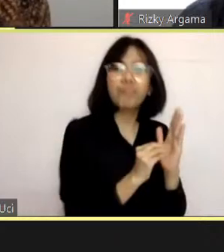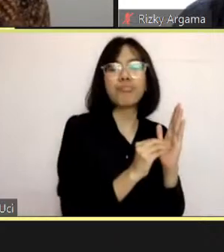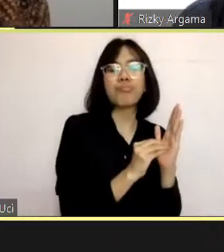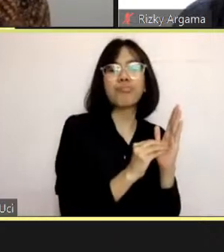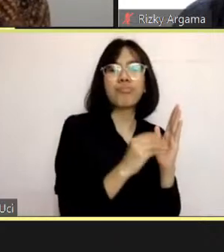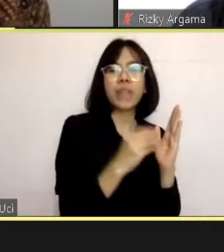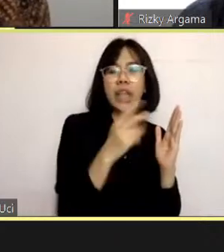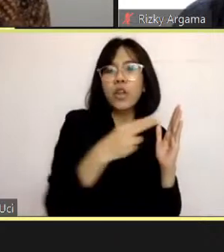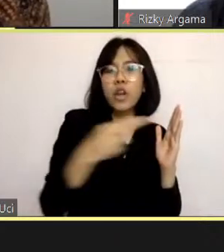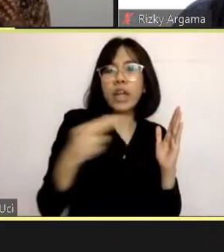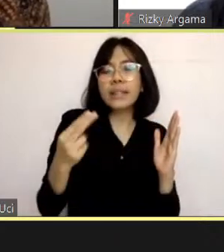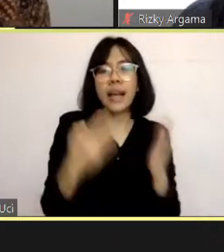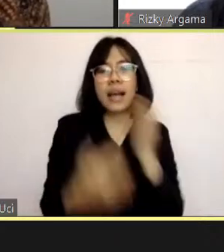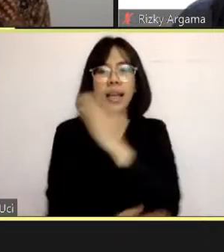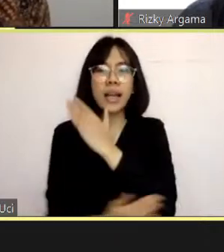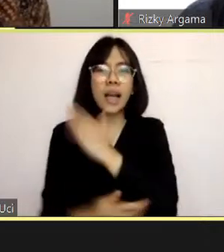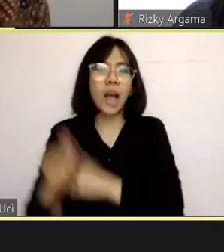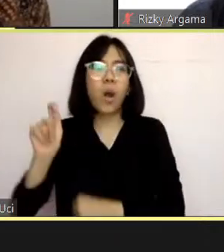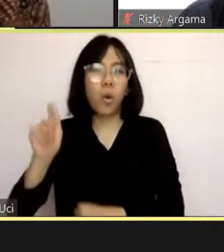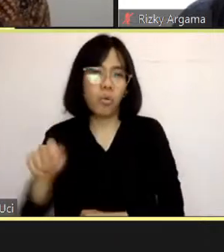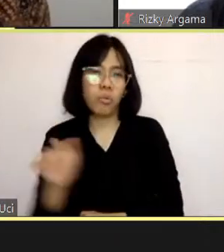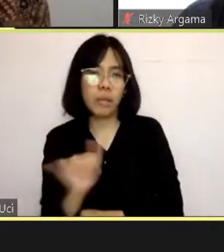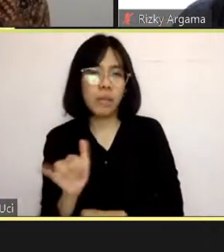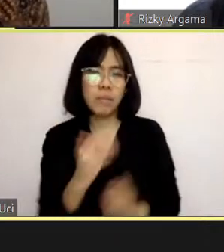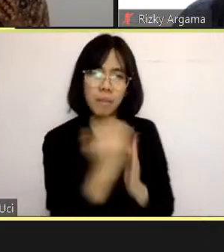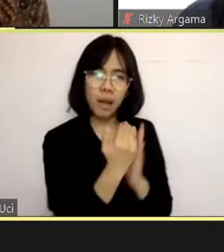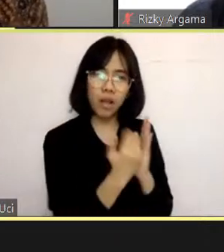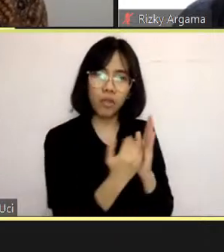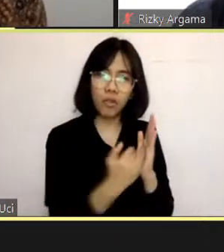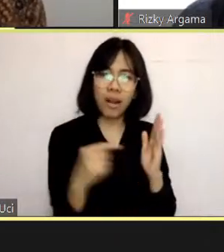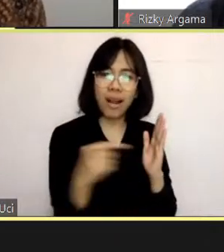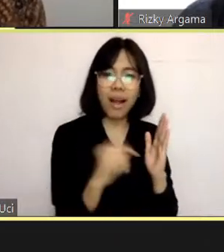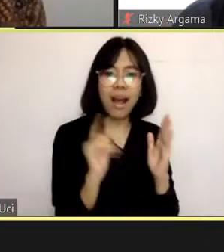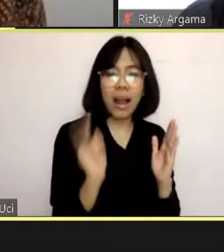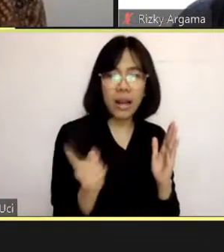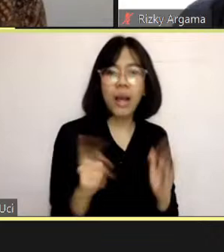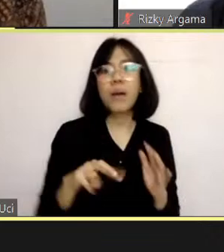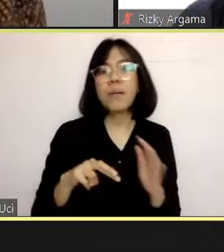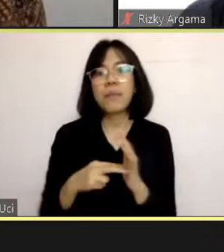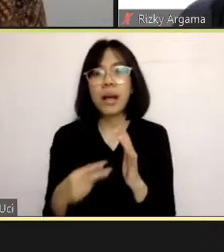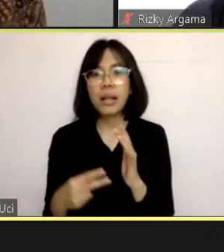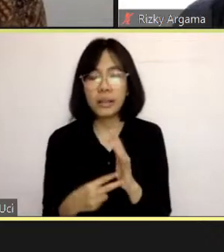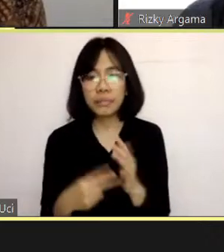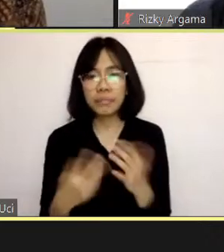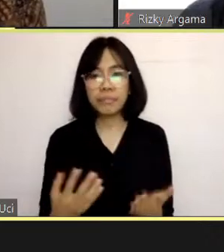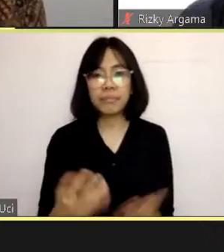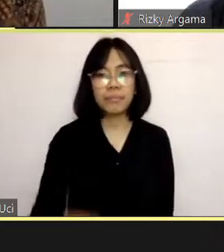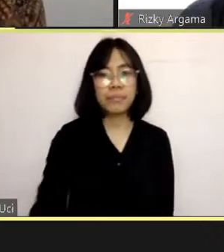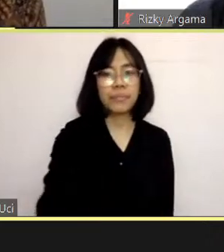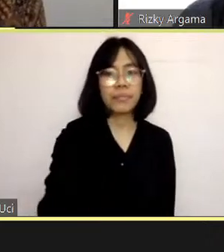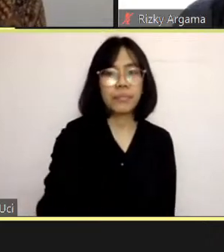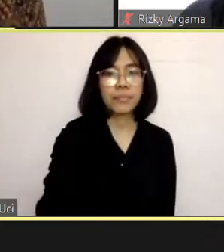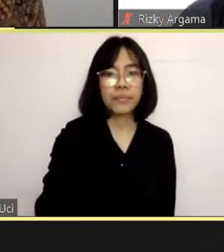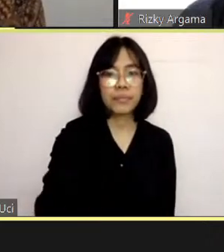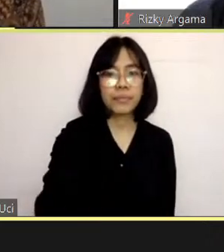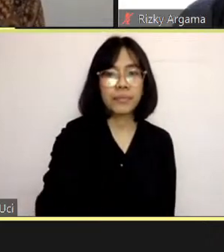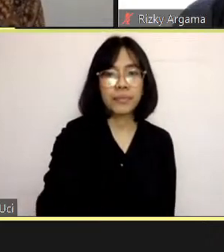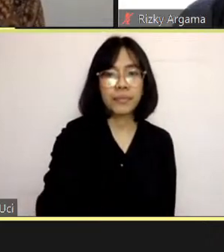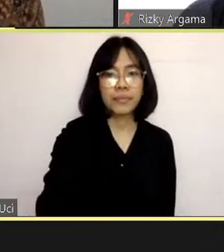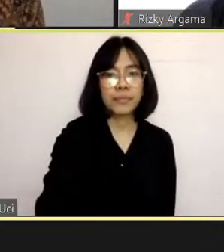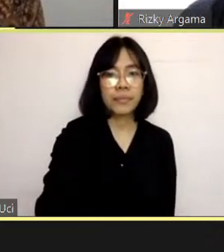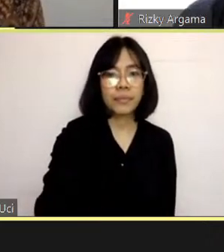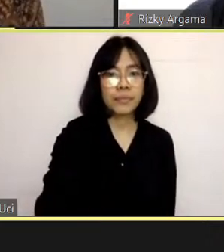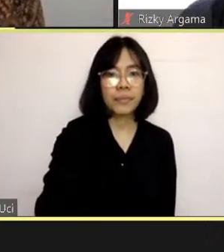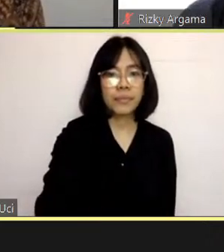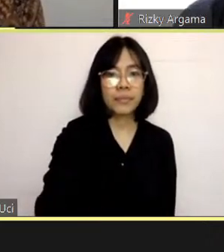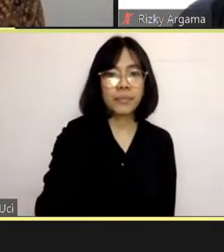Sehingga kita juga perlu membuktikan bahwa kita bisa menyelesaikan masalah yang